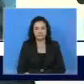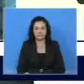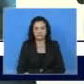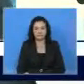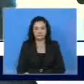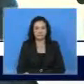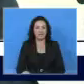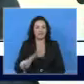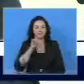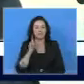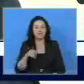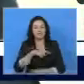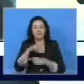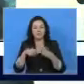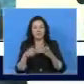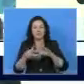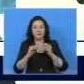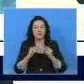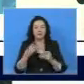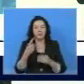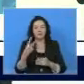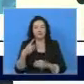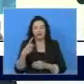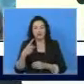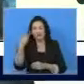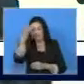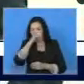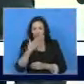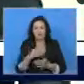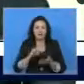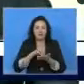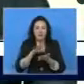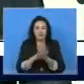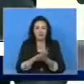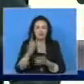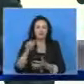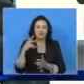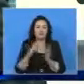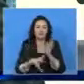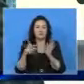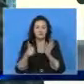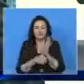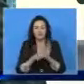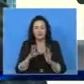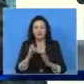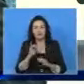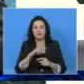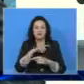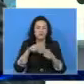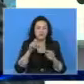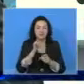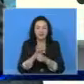в сфере малого среднего бизнеса по итогам первого полугодия 2022 года зарегистрировано 186 субъектов предпринимательства